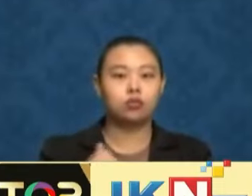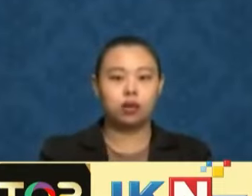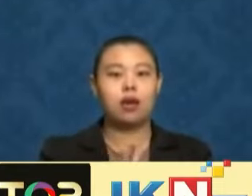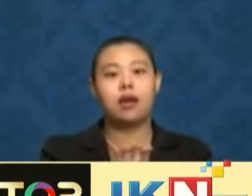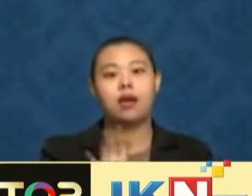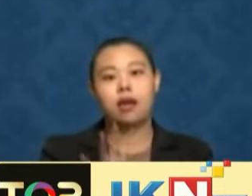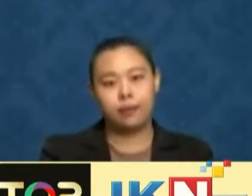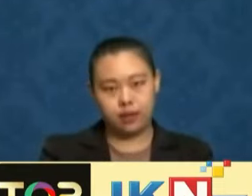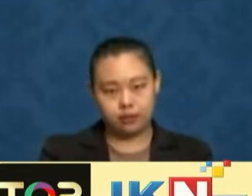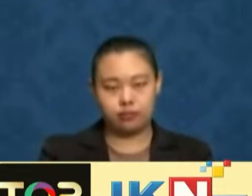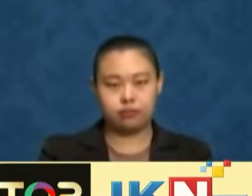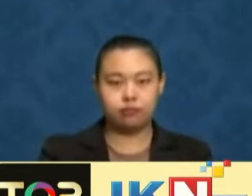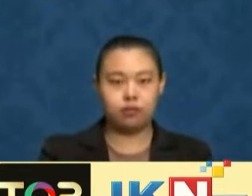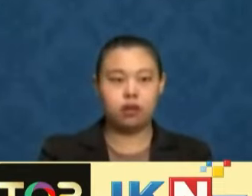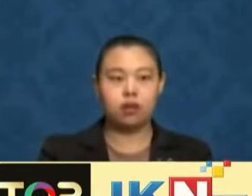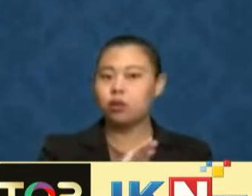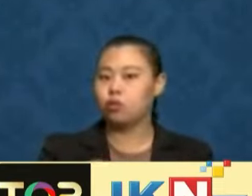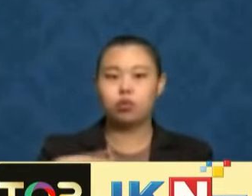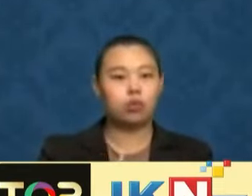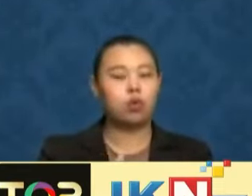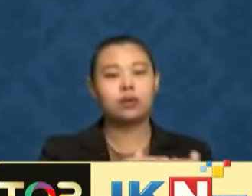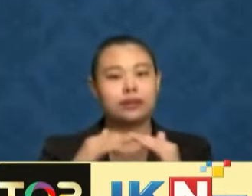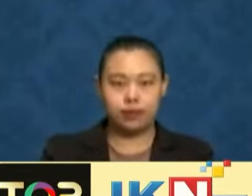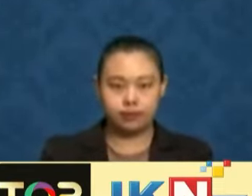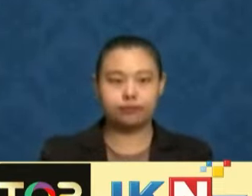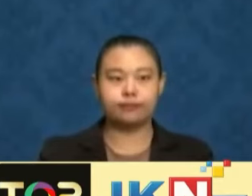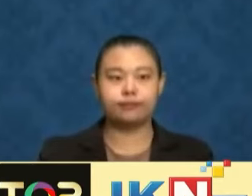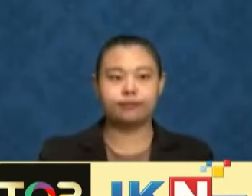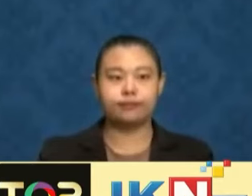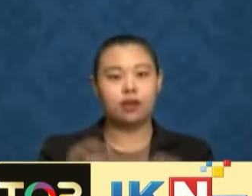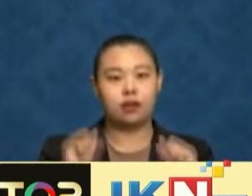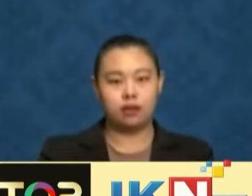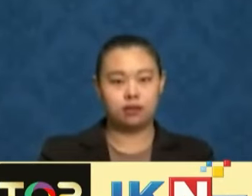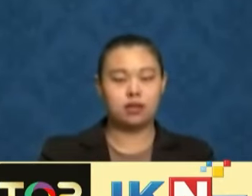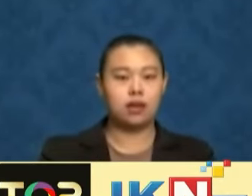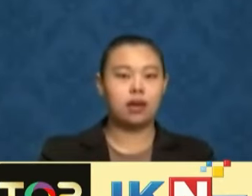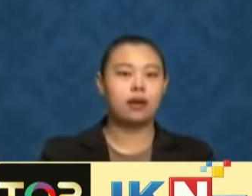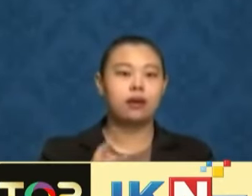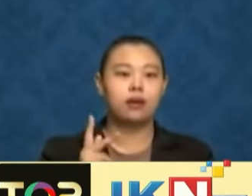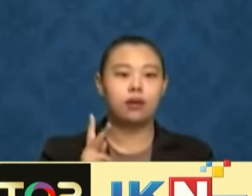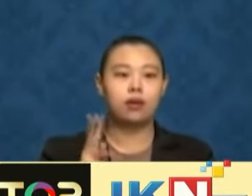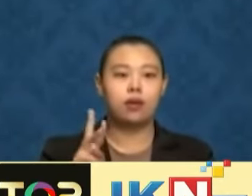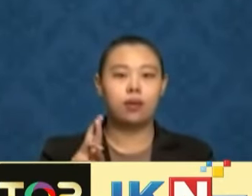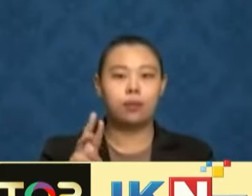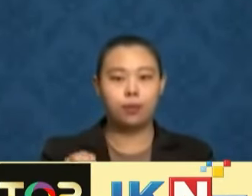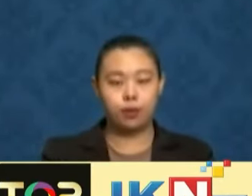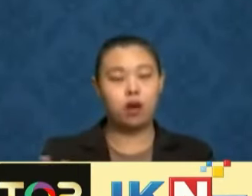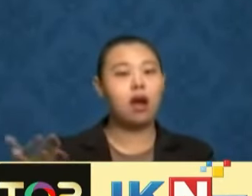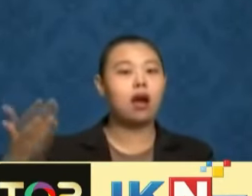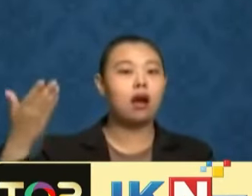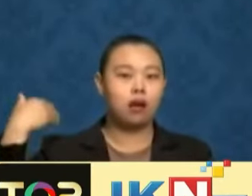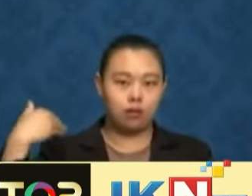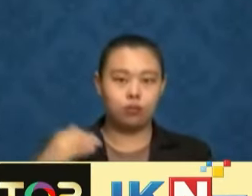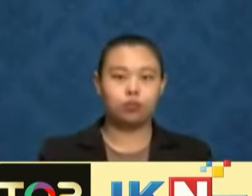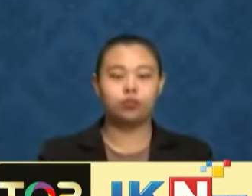เกณฑ์ที่เคยได้ประกาศมาจากการขอมติครม.ในครั้งที่แล้วหลังจากนั้นค่ะมีแนวโน้มว่าเราจะสามารถของด